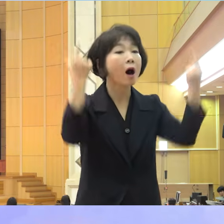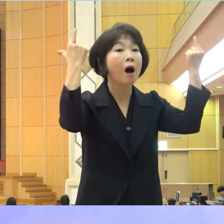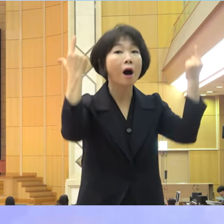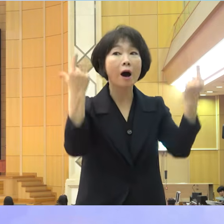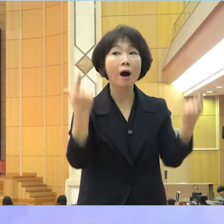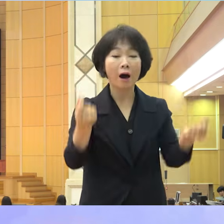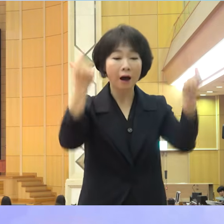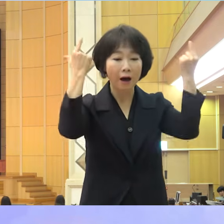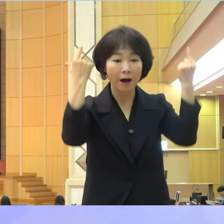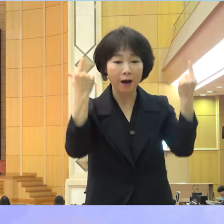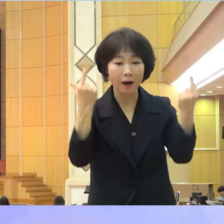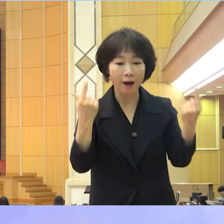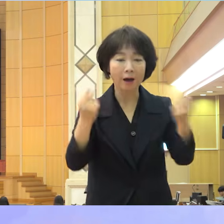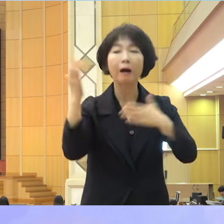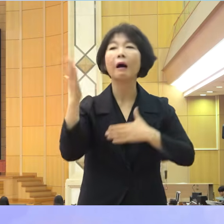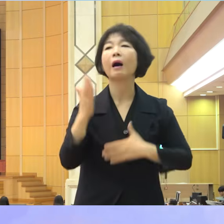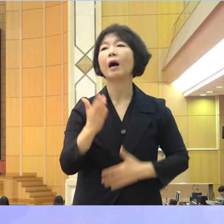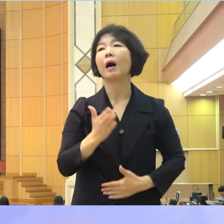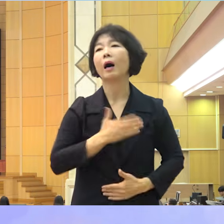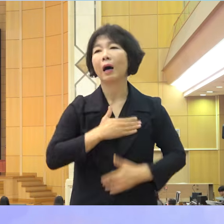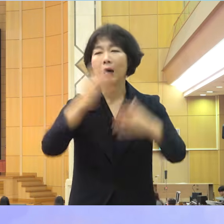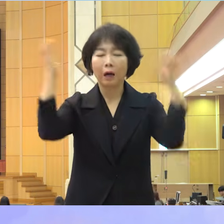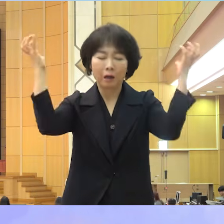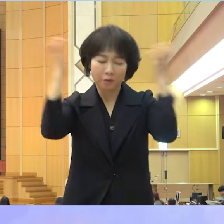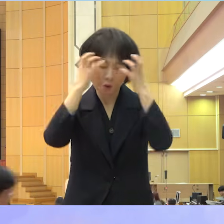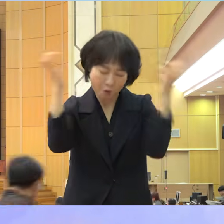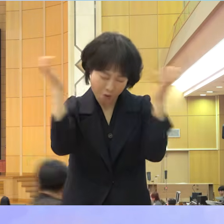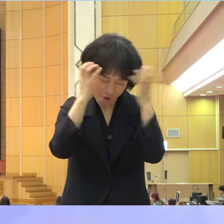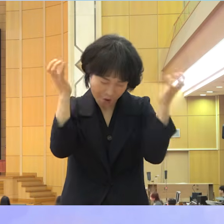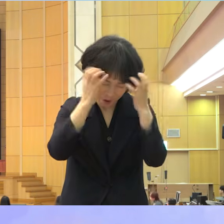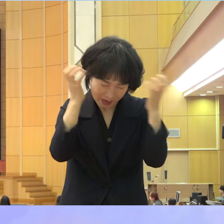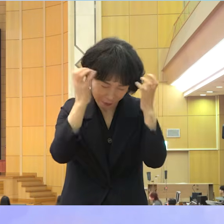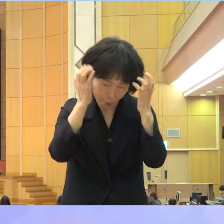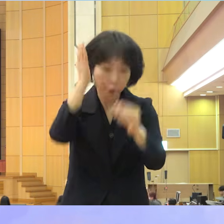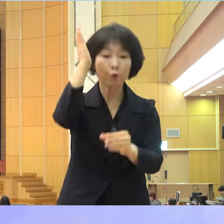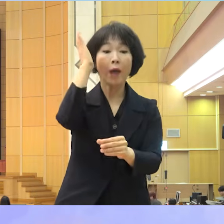부요함이라. 고난 중에도